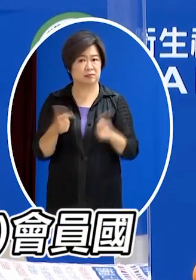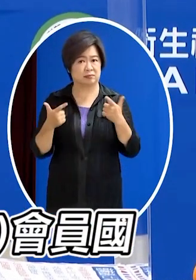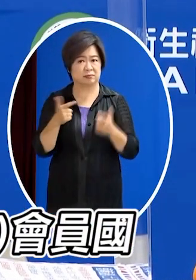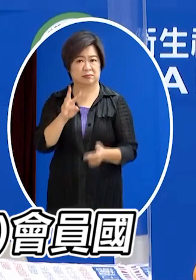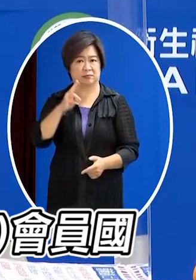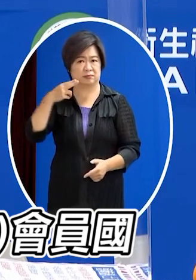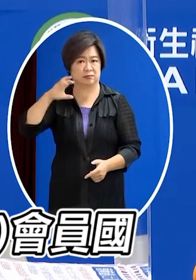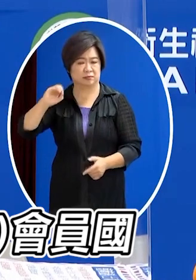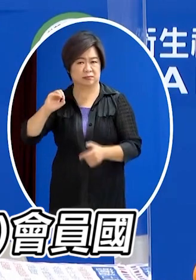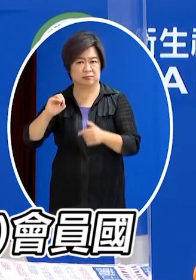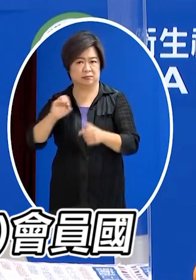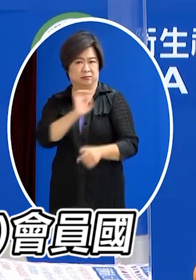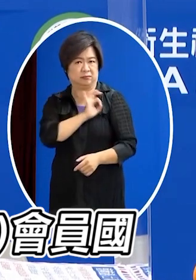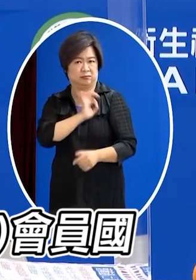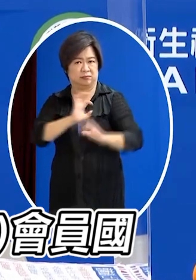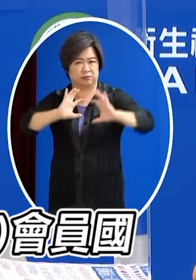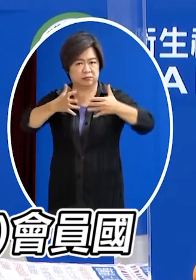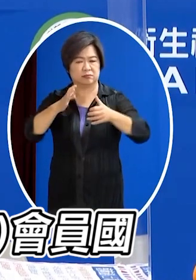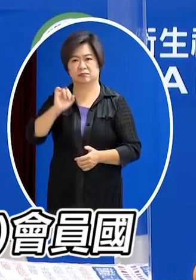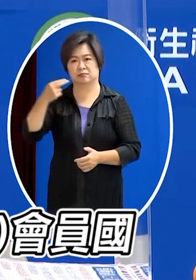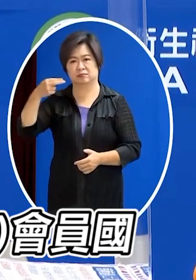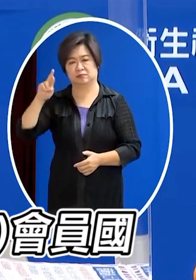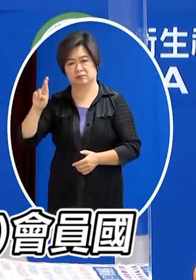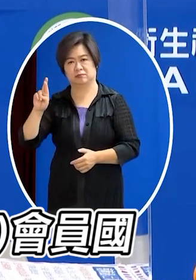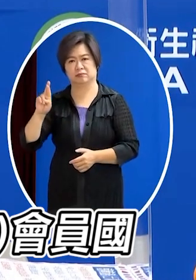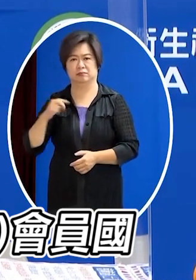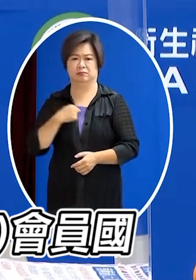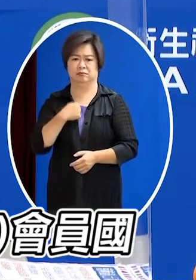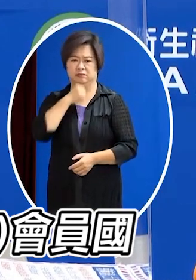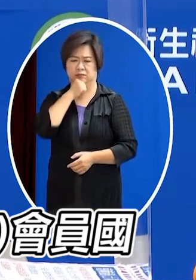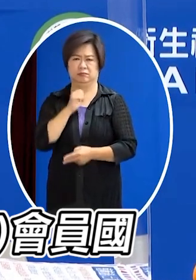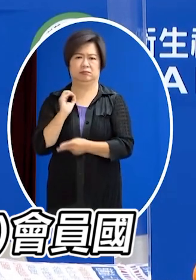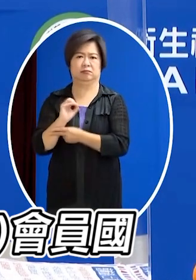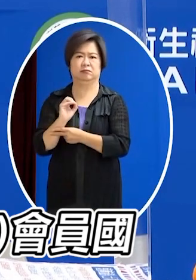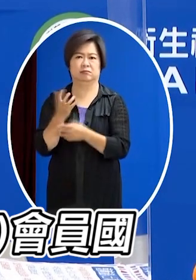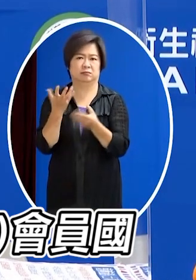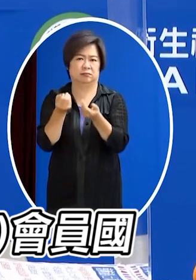国，所以在 HR 分数上面就变成是没有，不过